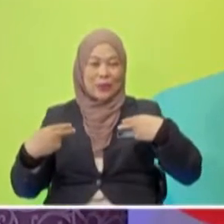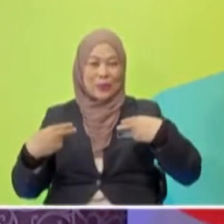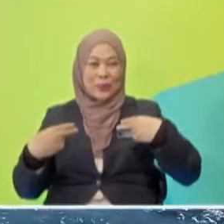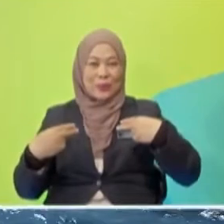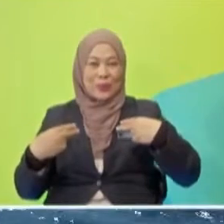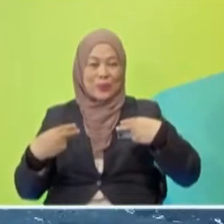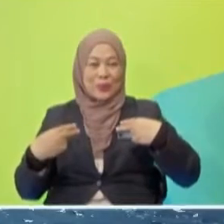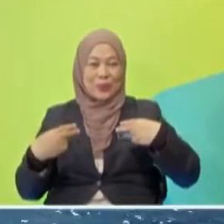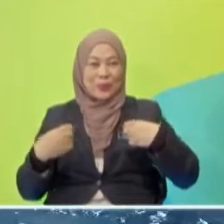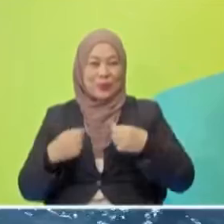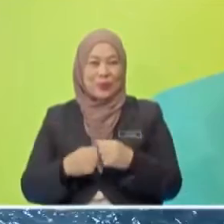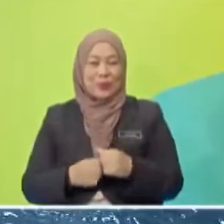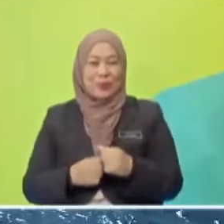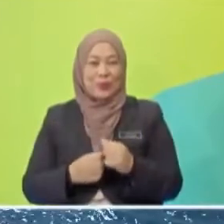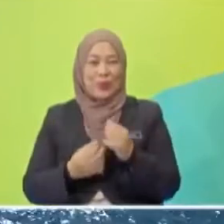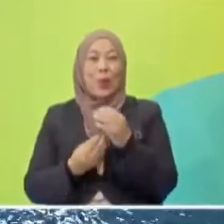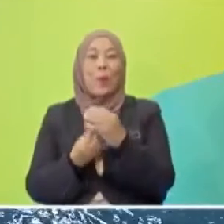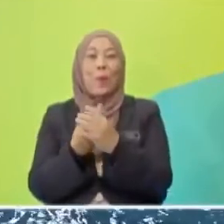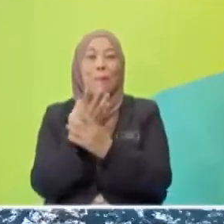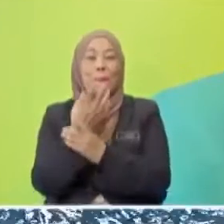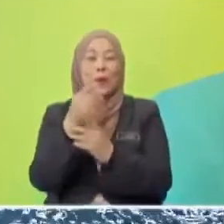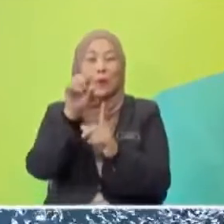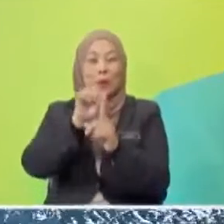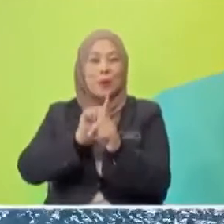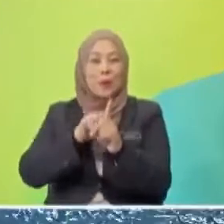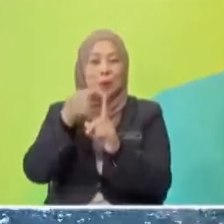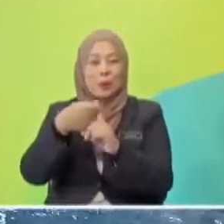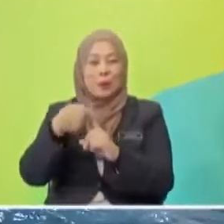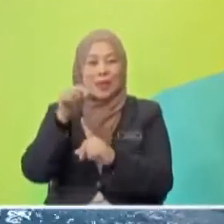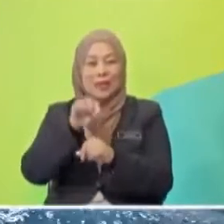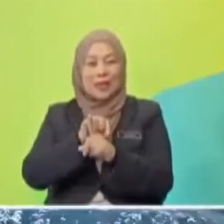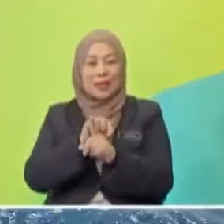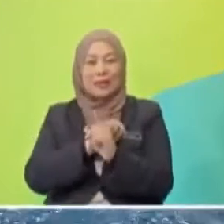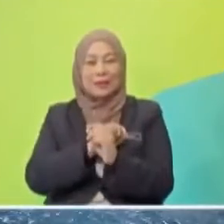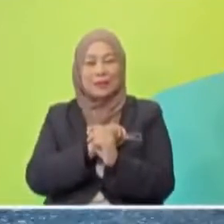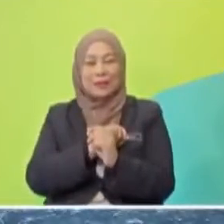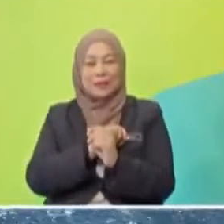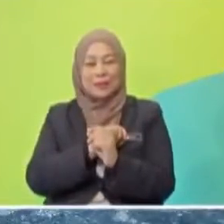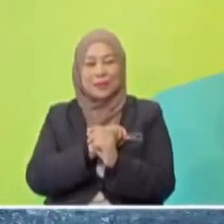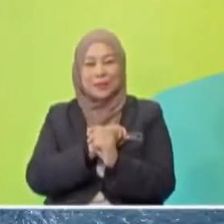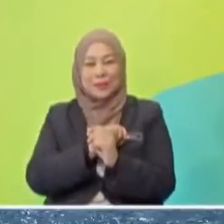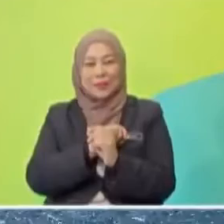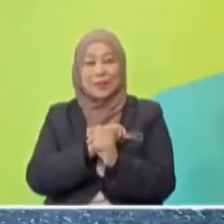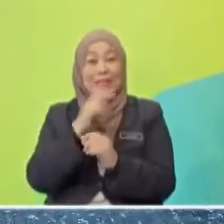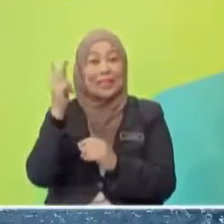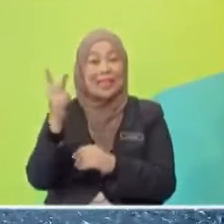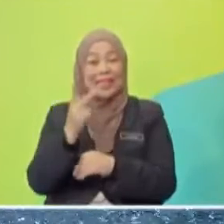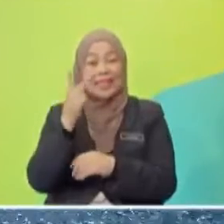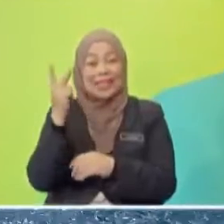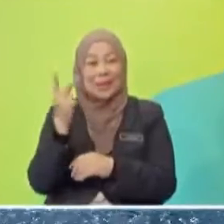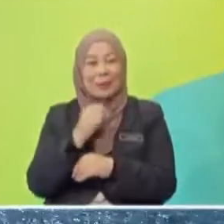itu macam pokok pisang oke yang kedua aha ini kita Oke